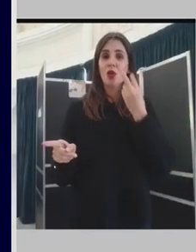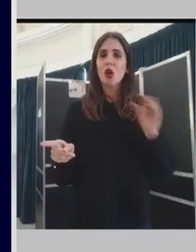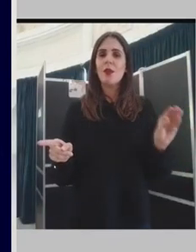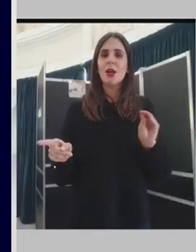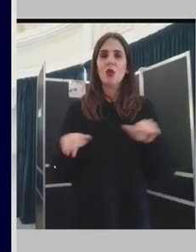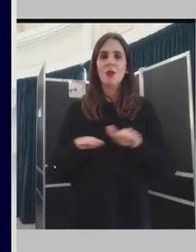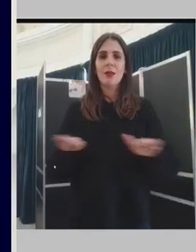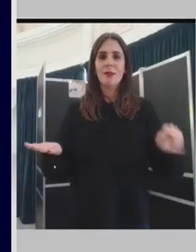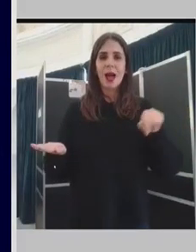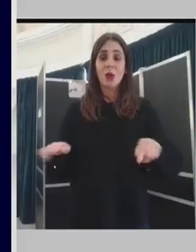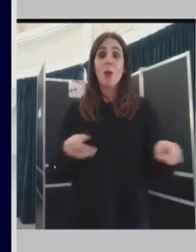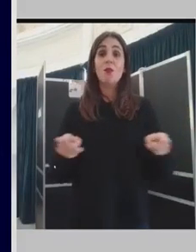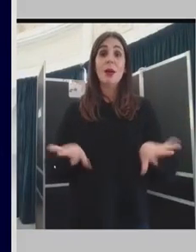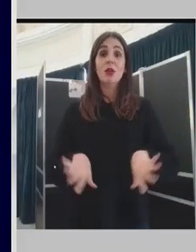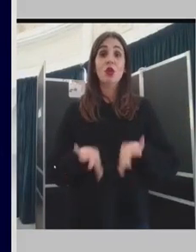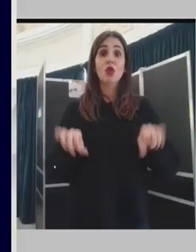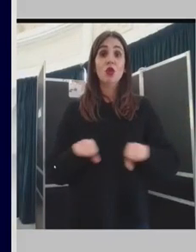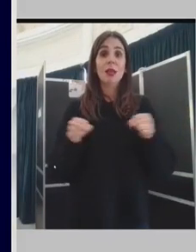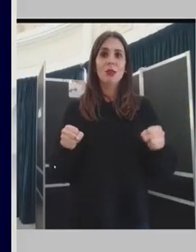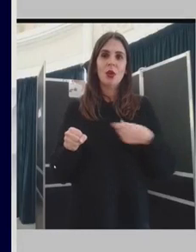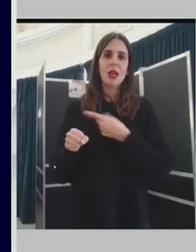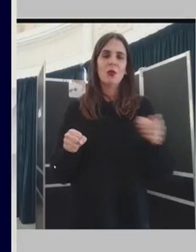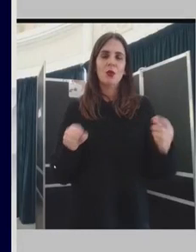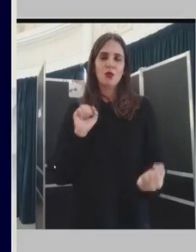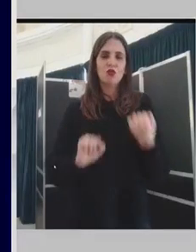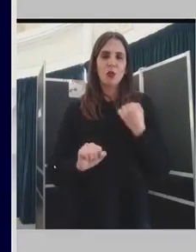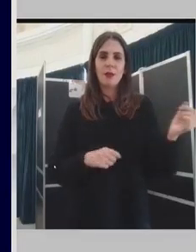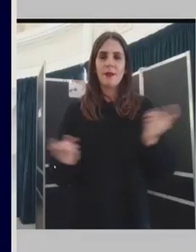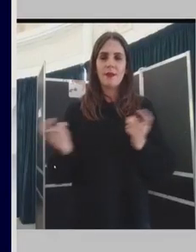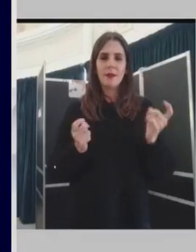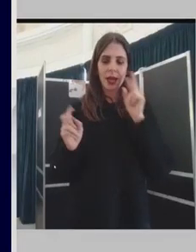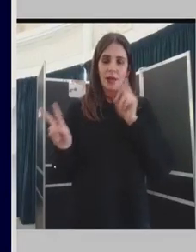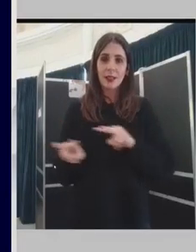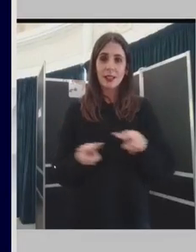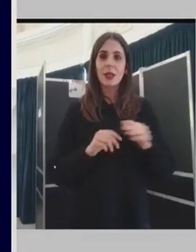sospensione per prenderne visione. Io darei la parola a Riccardo Raccuia